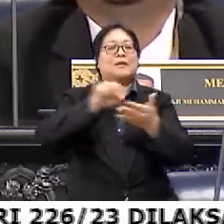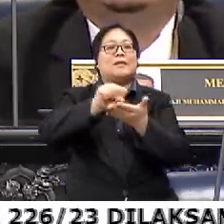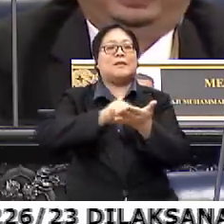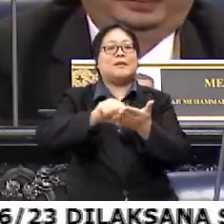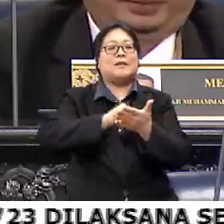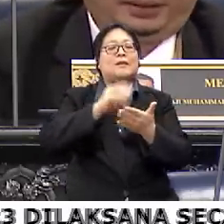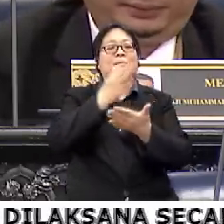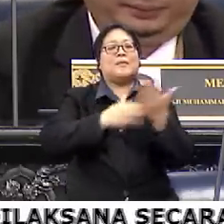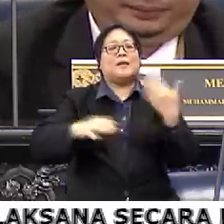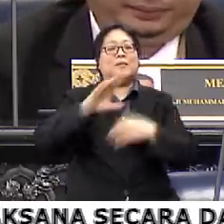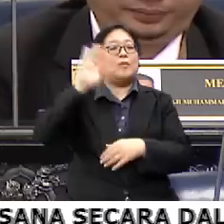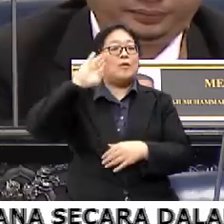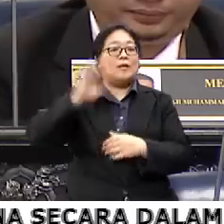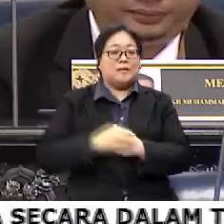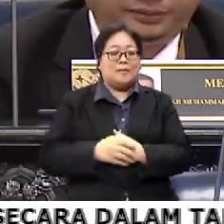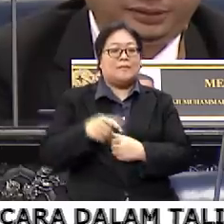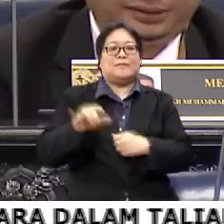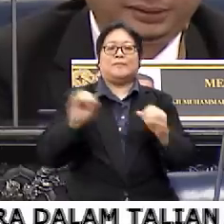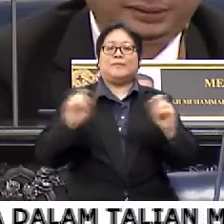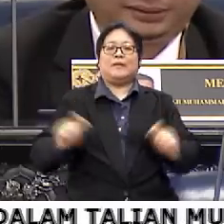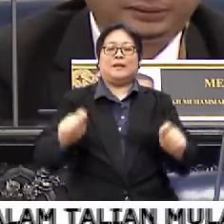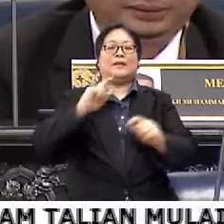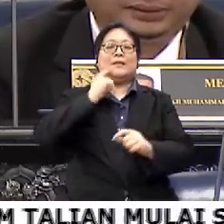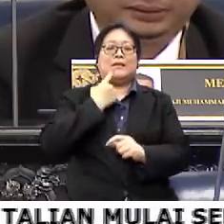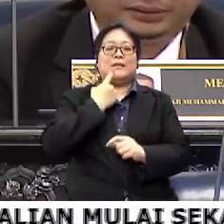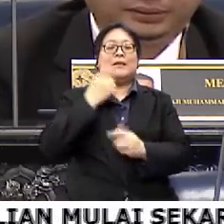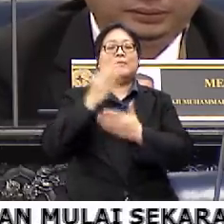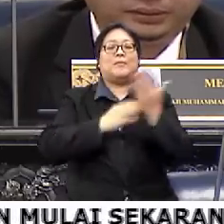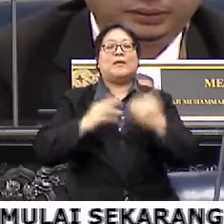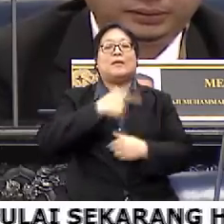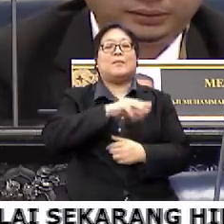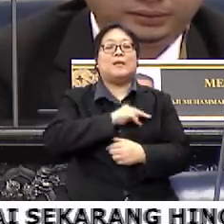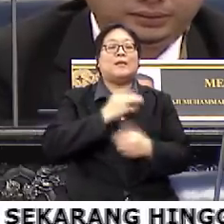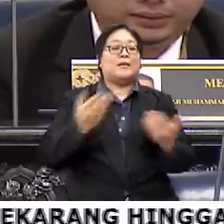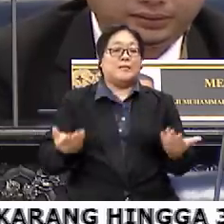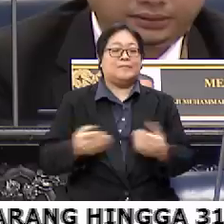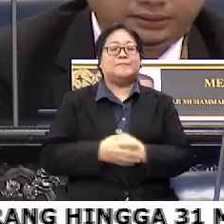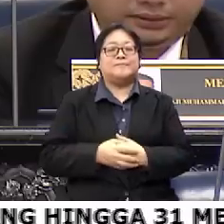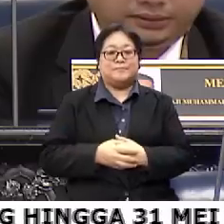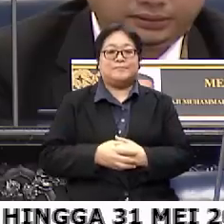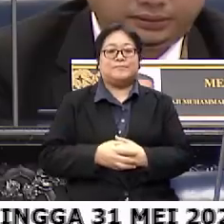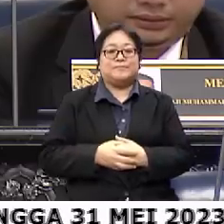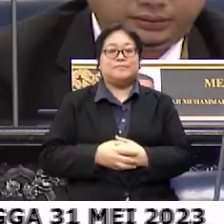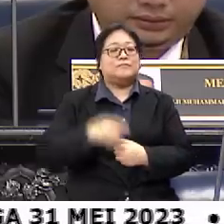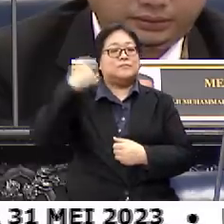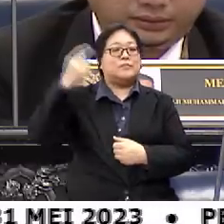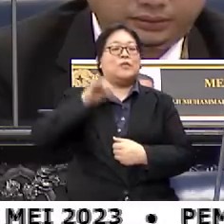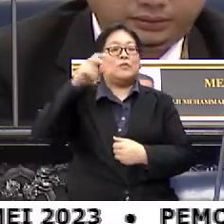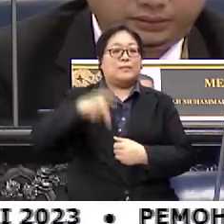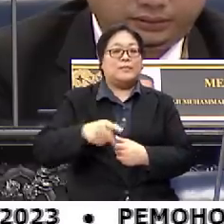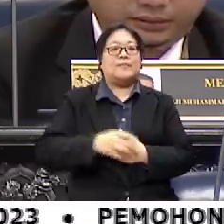pihak berkuasa? Kelihatan seperti tidak ada tindakan serius daripada pihak kementerian berkenaan terhadap isu ini. Tuan dan Tuan Yang